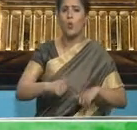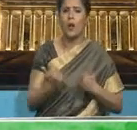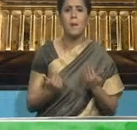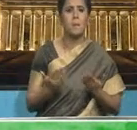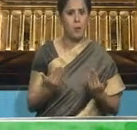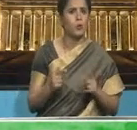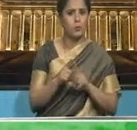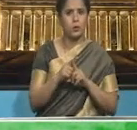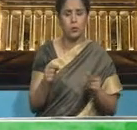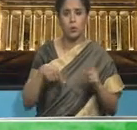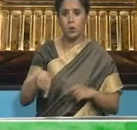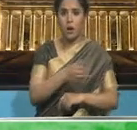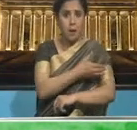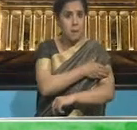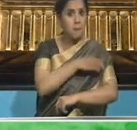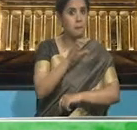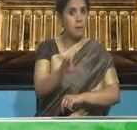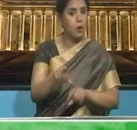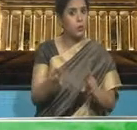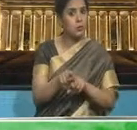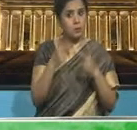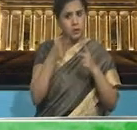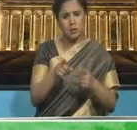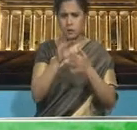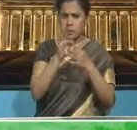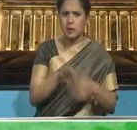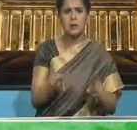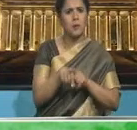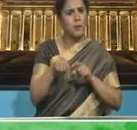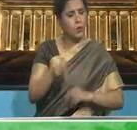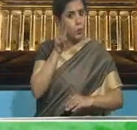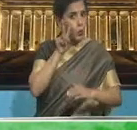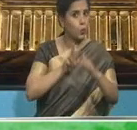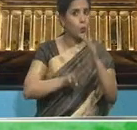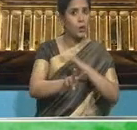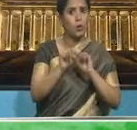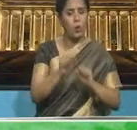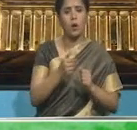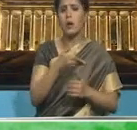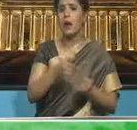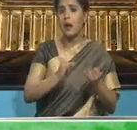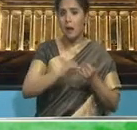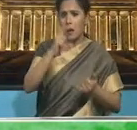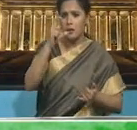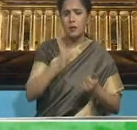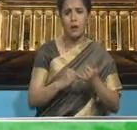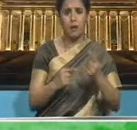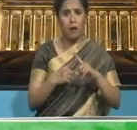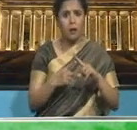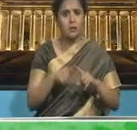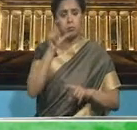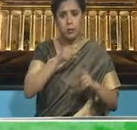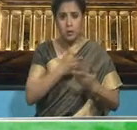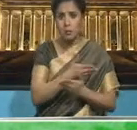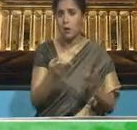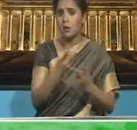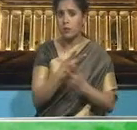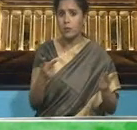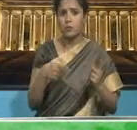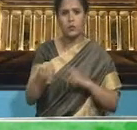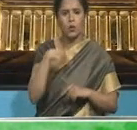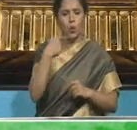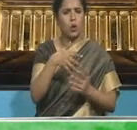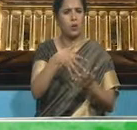है। सशक्तिकरण की यही दृष्टि अनुसूचित जातियों और अनुसूचित जनजातियों सहित